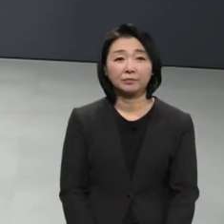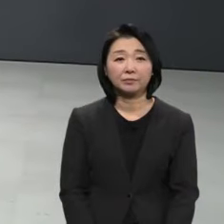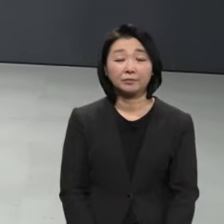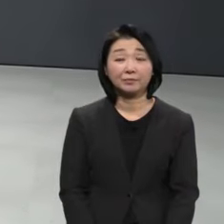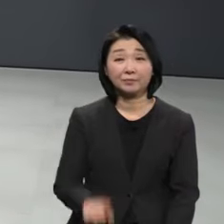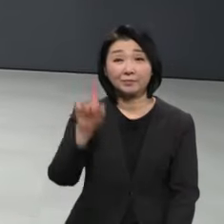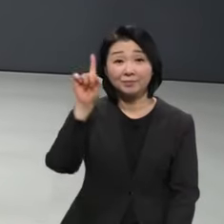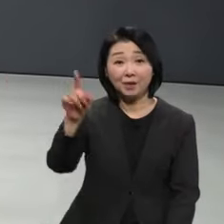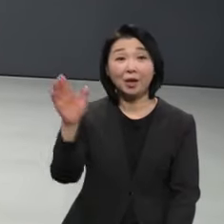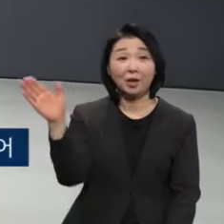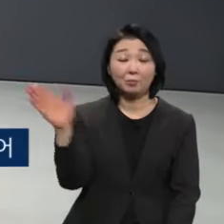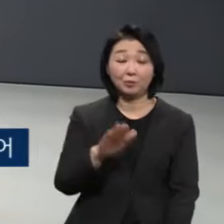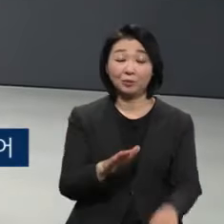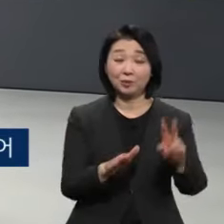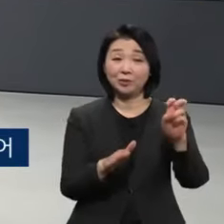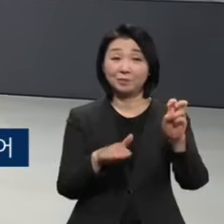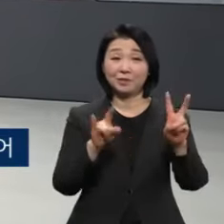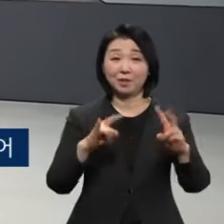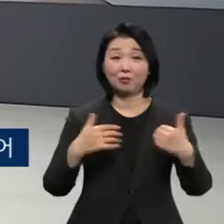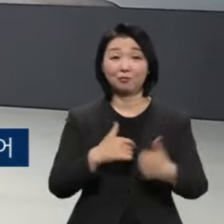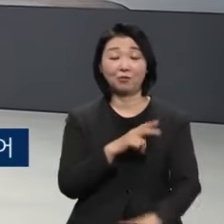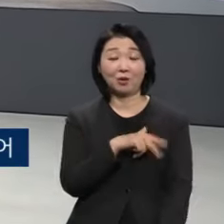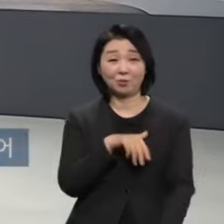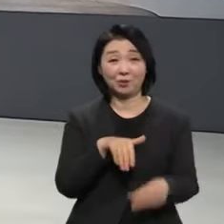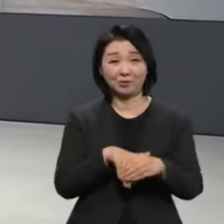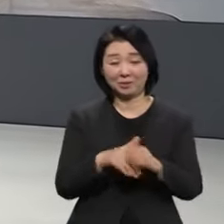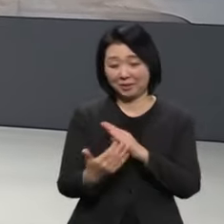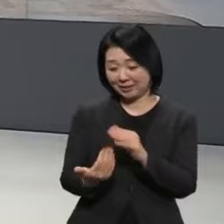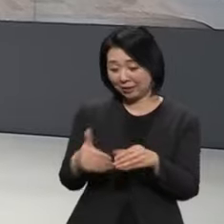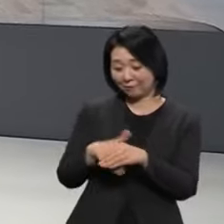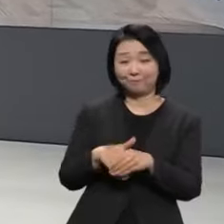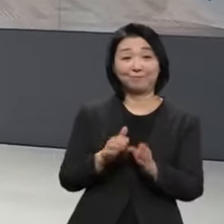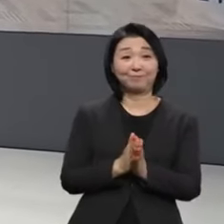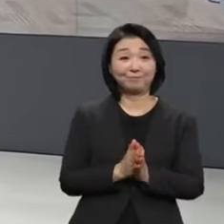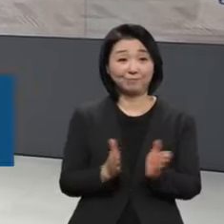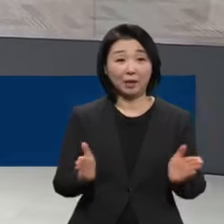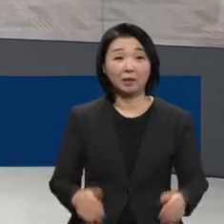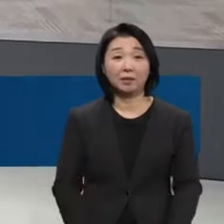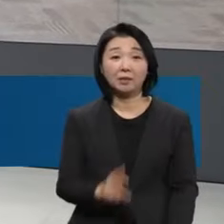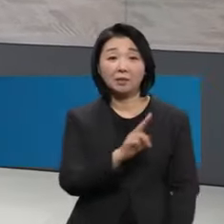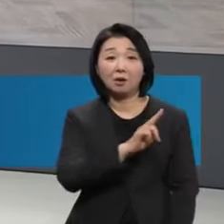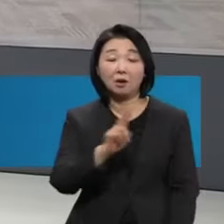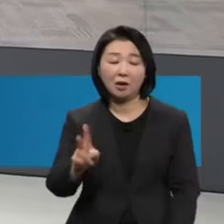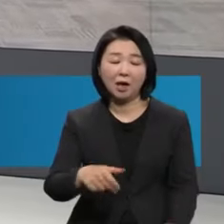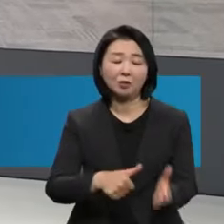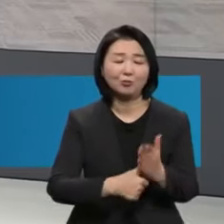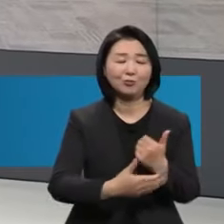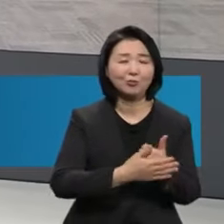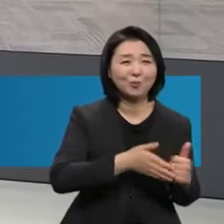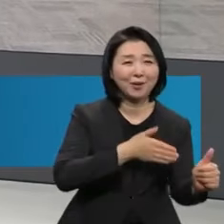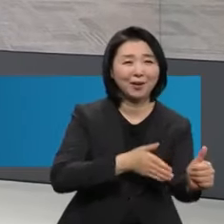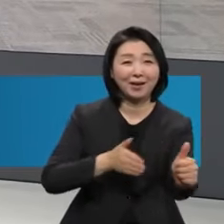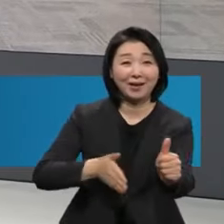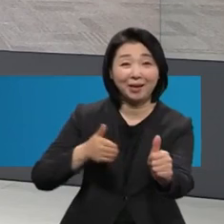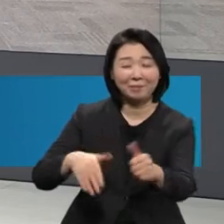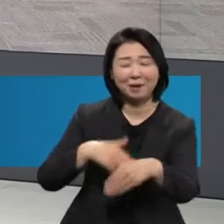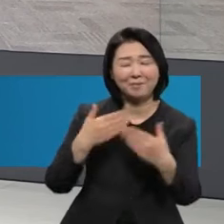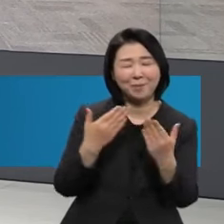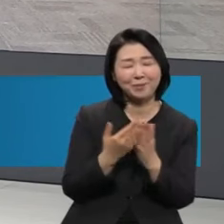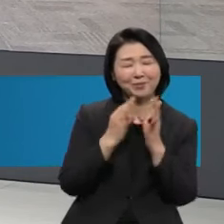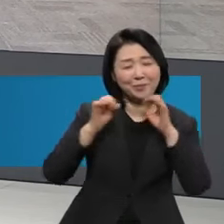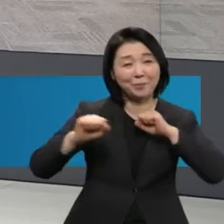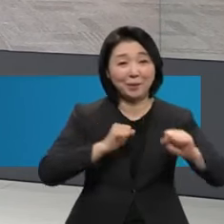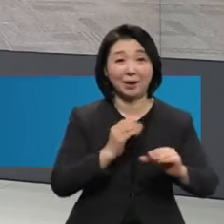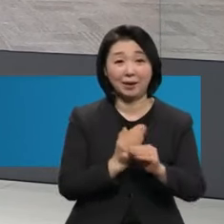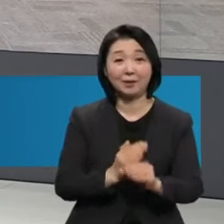이제 내일부터 22대 국회의원 선거의 사전투표가 시작됩니다. 여야 모두 투표를 독려하며 총력전을 펴고